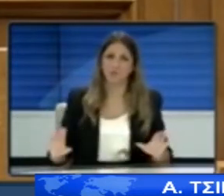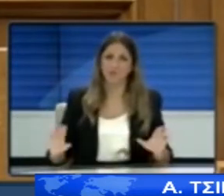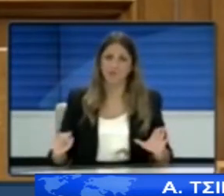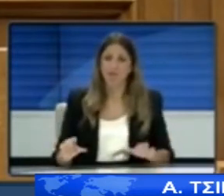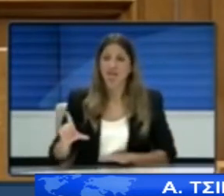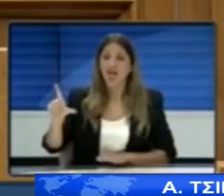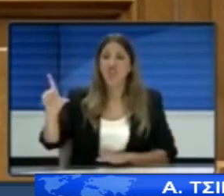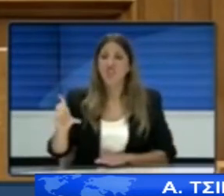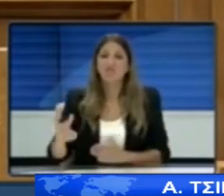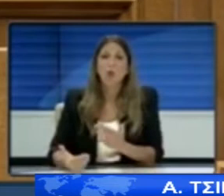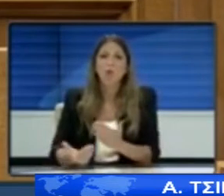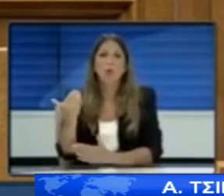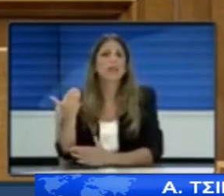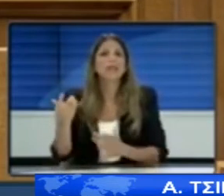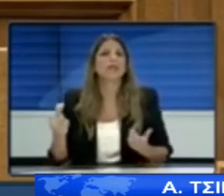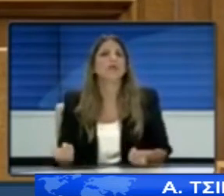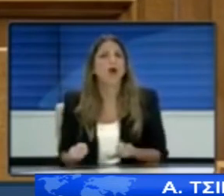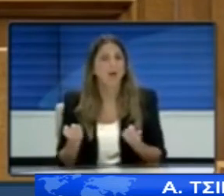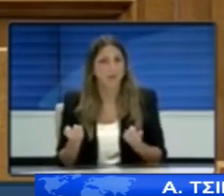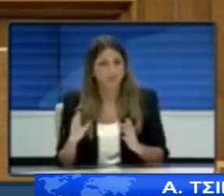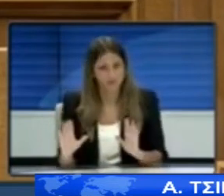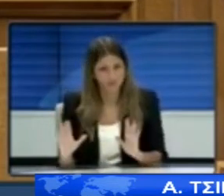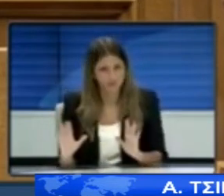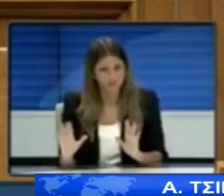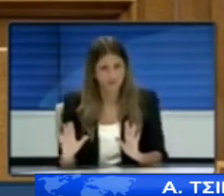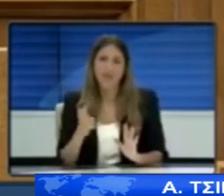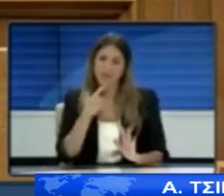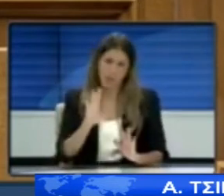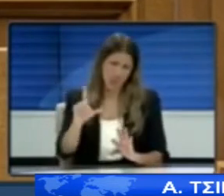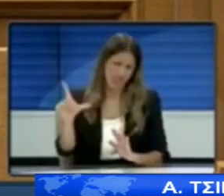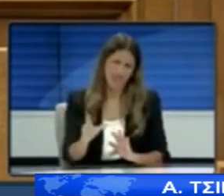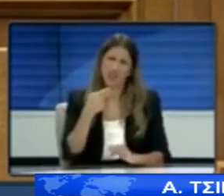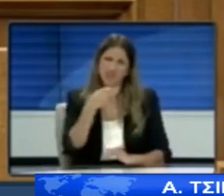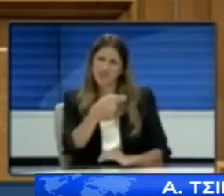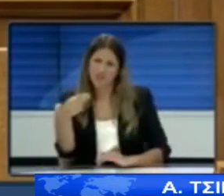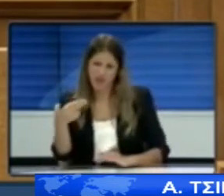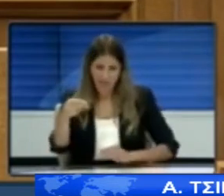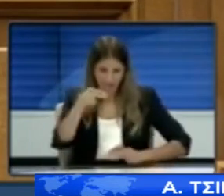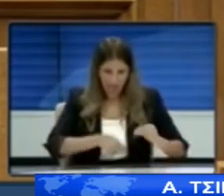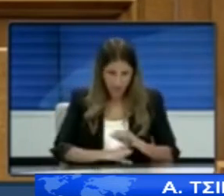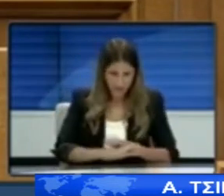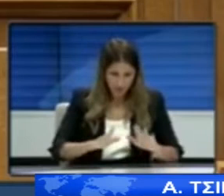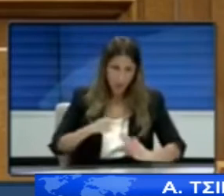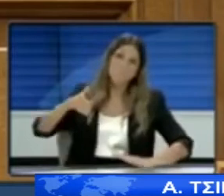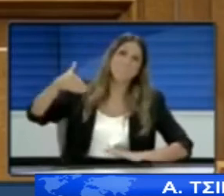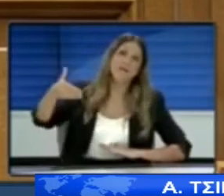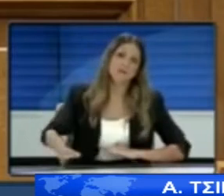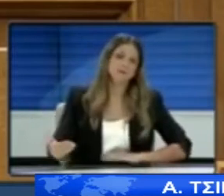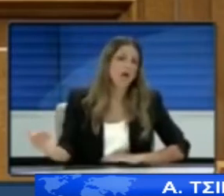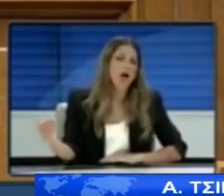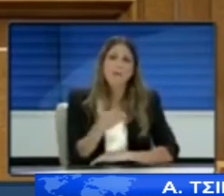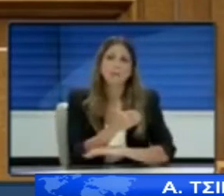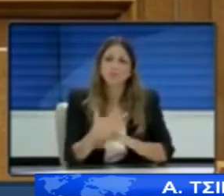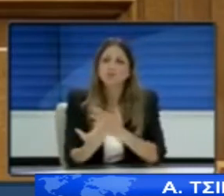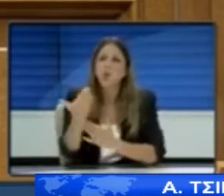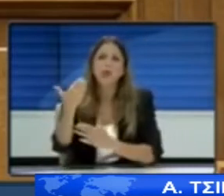το πρωί. Όσοι δε, ενώ τη Δευτέρα μετά τις εκλογές, όσοι δε θέλουν και διακηρύσουν ότι θέλουν